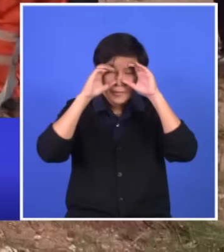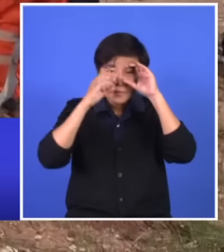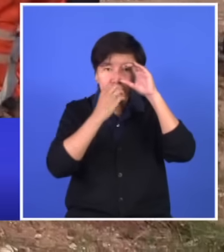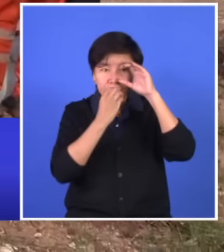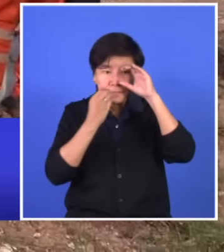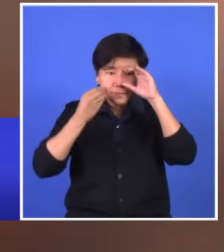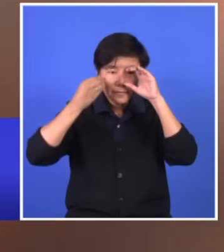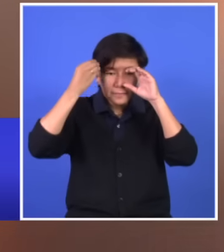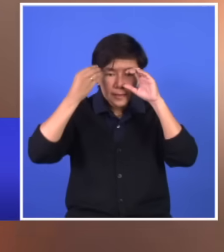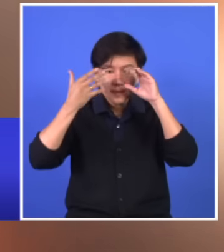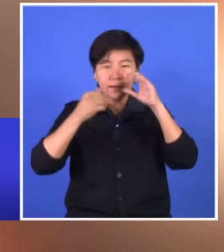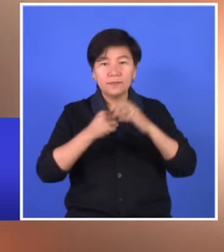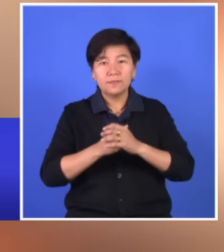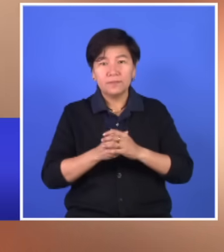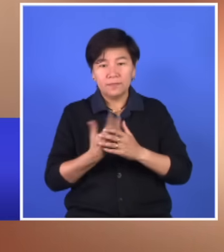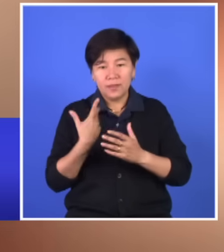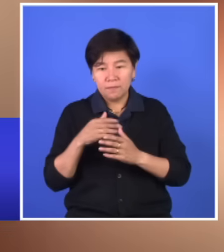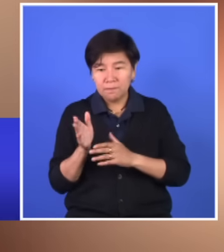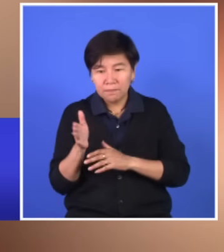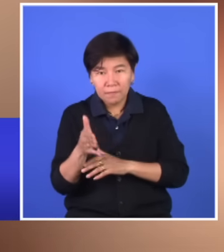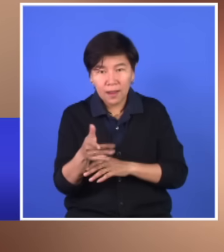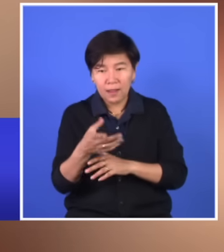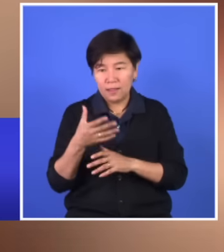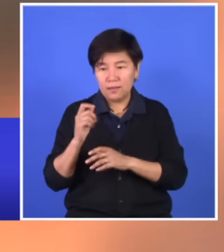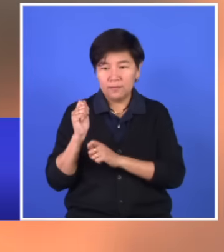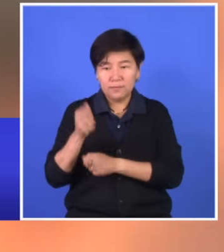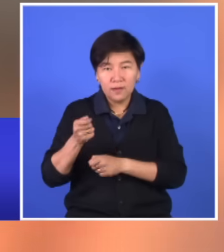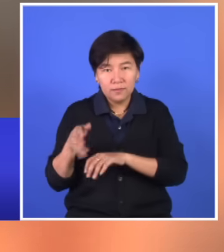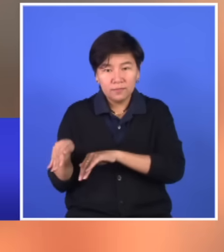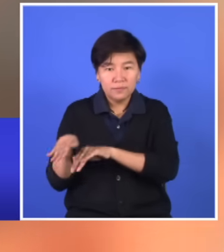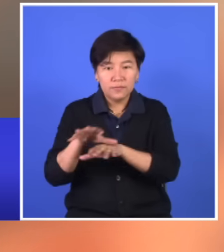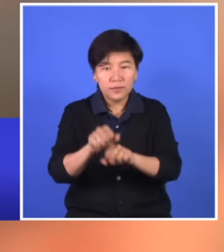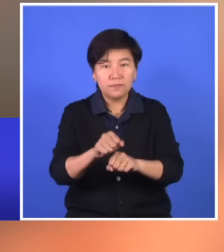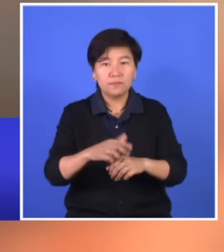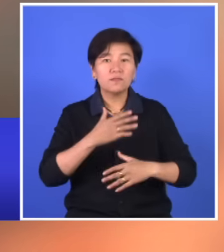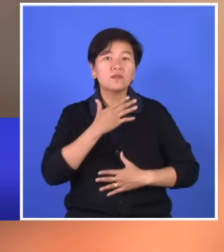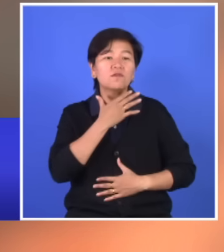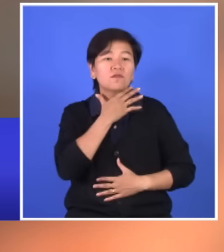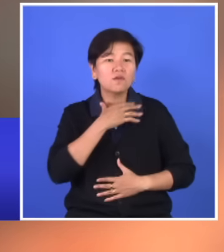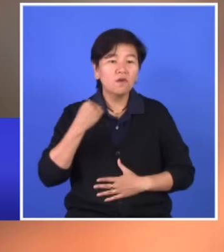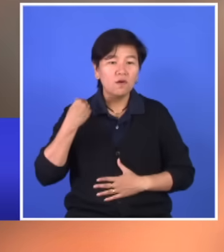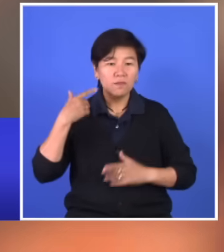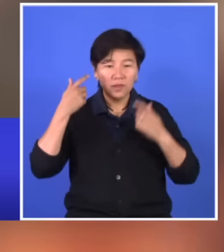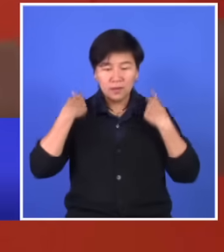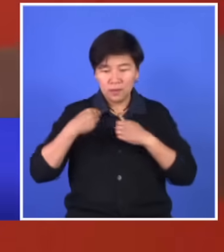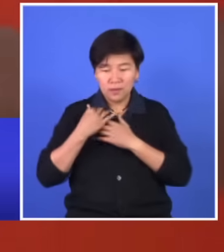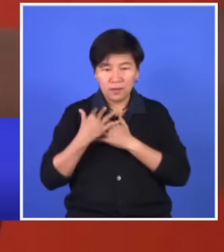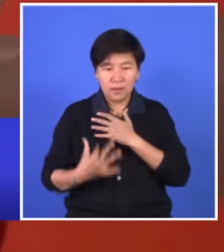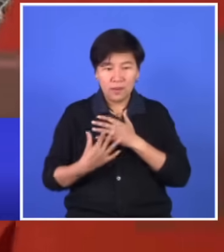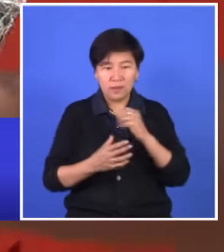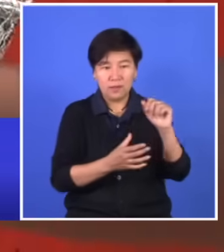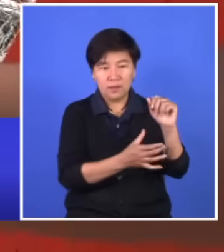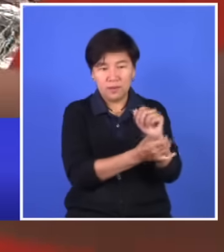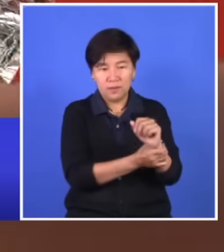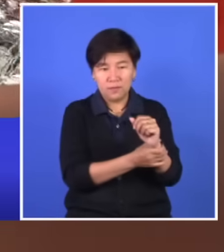อย่างที่ใบหน้านี่ยังมีหน้ากากดำน้ำสวมอยู่เลยค่ะที่คอมีถุงตาข่ายเขียวห้อยเอาไว้ที่คอข้อมือข้างซ้ายมีไฟ